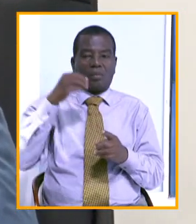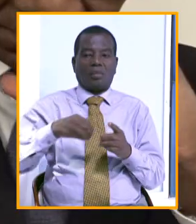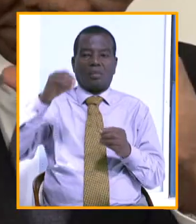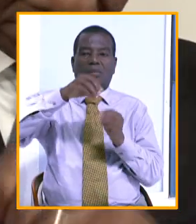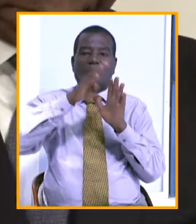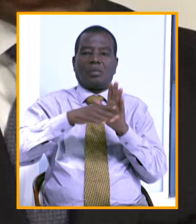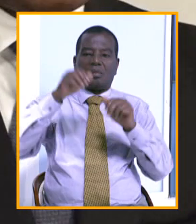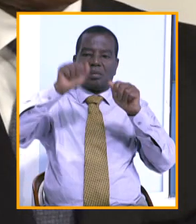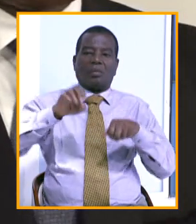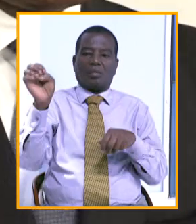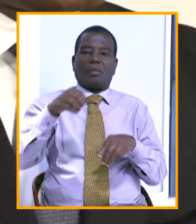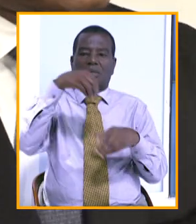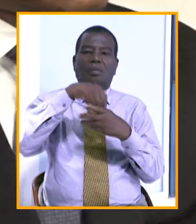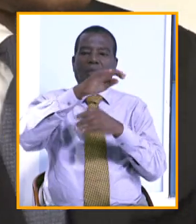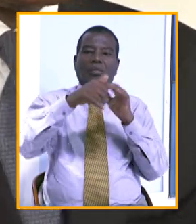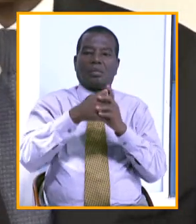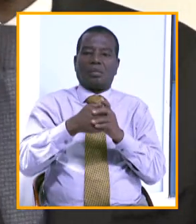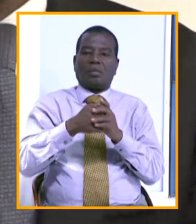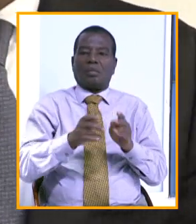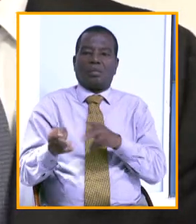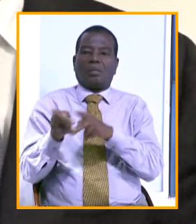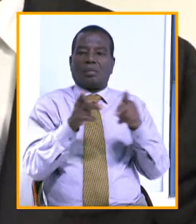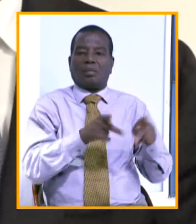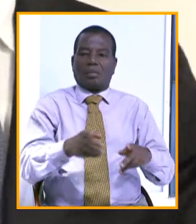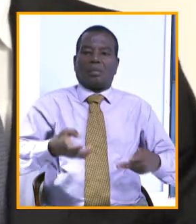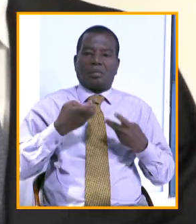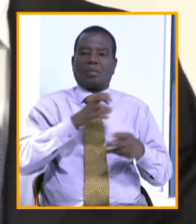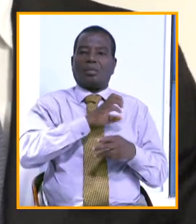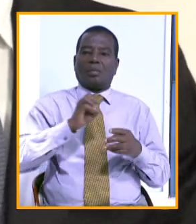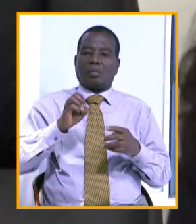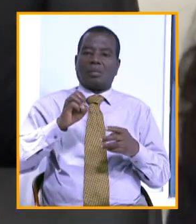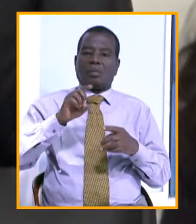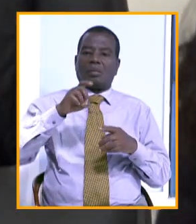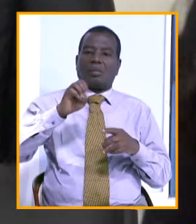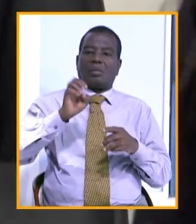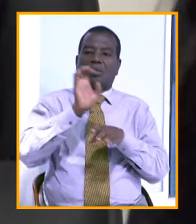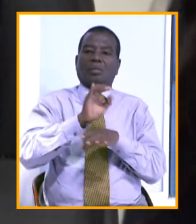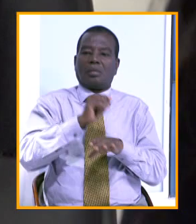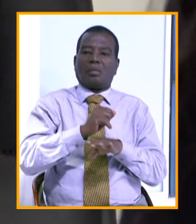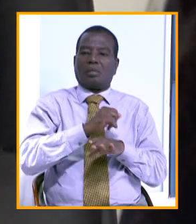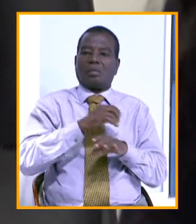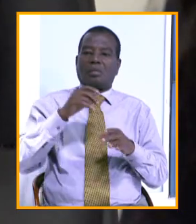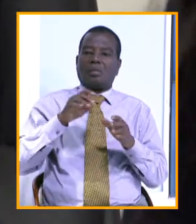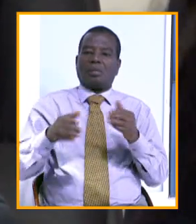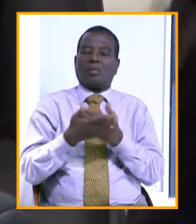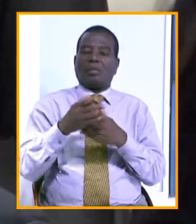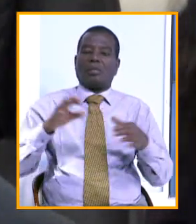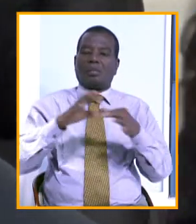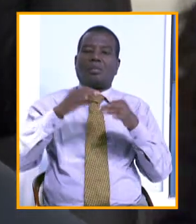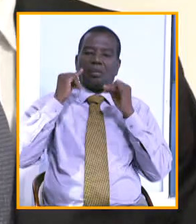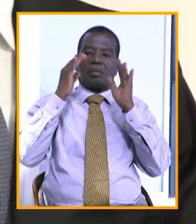des capacités aussi dans tous les domaines selon la volonté de la Côte d'Ivoire, dans les domaines prioritaires identifiés par nos partenaires